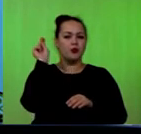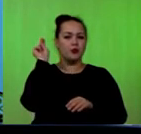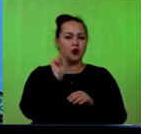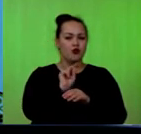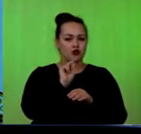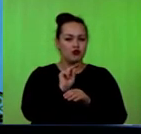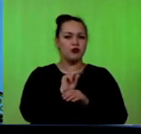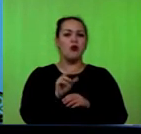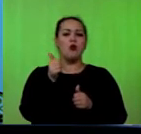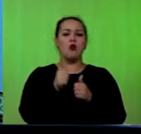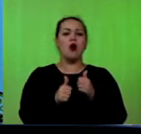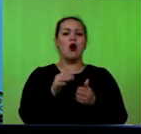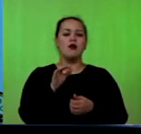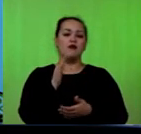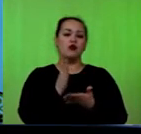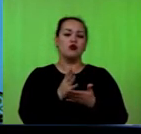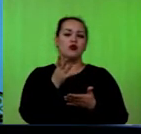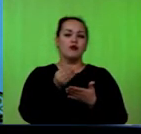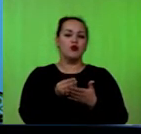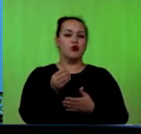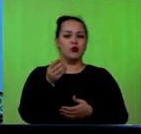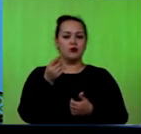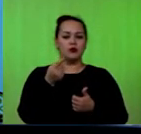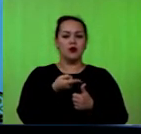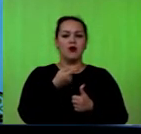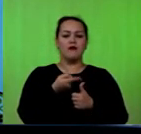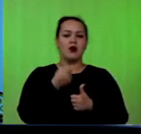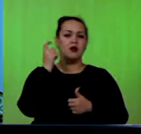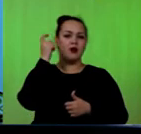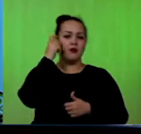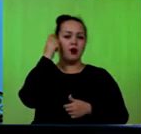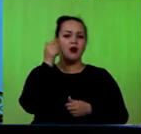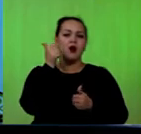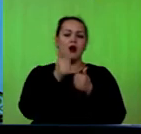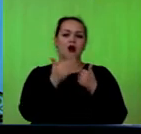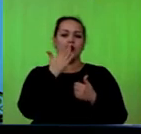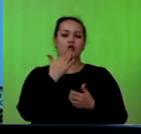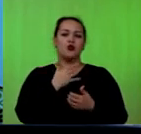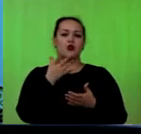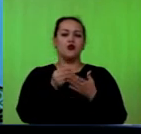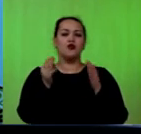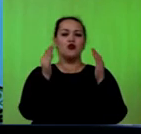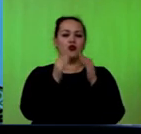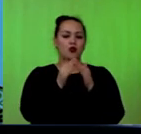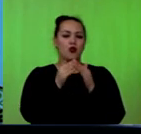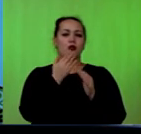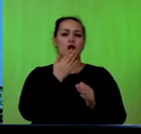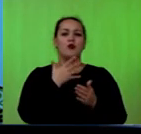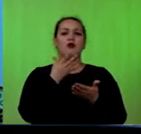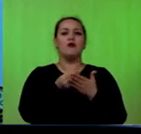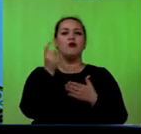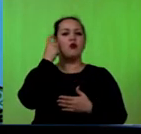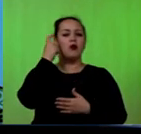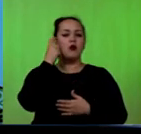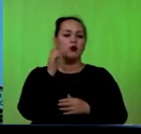своей махали каждый из вас любит свой дом любит своим махали молодцы и